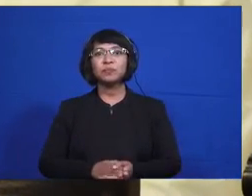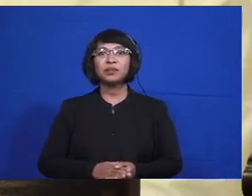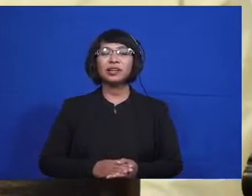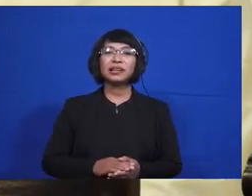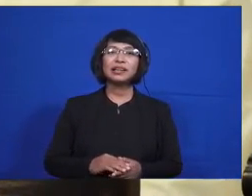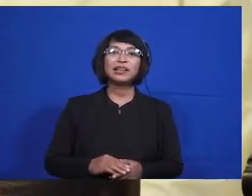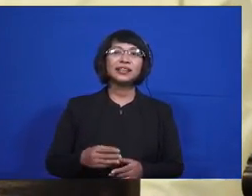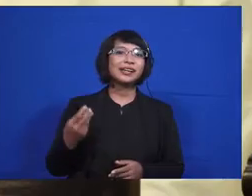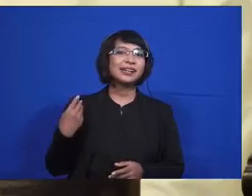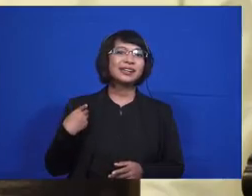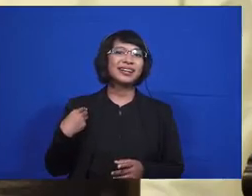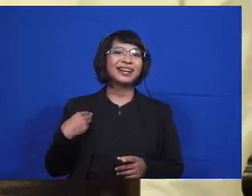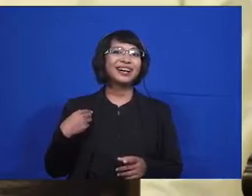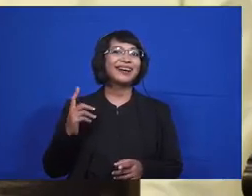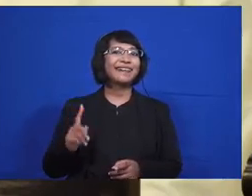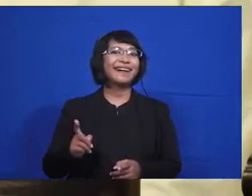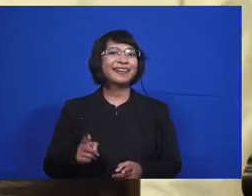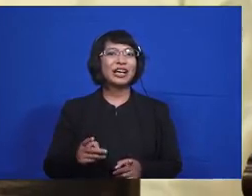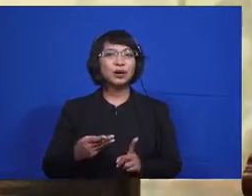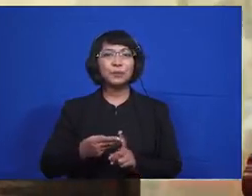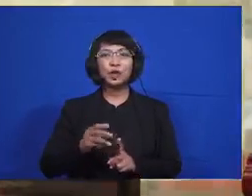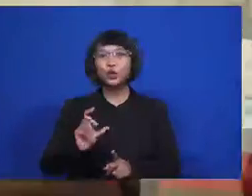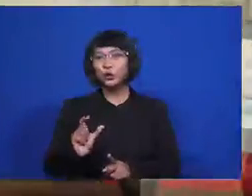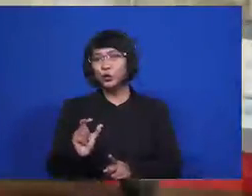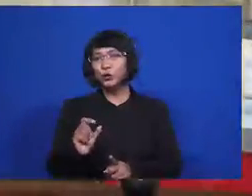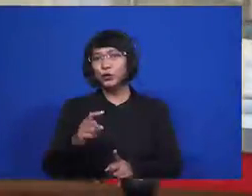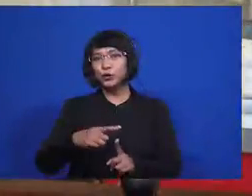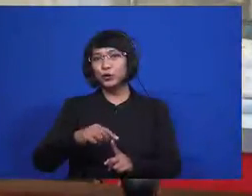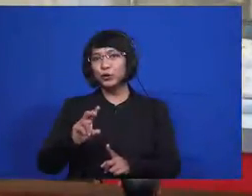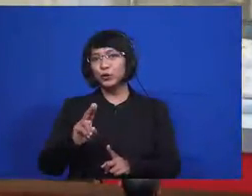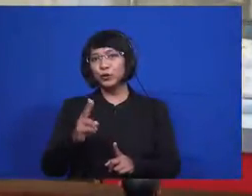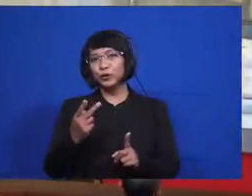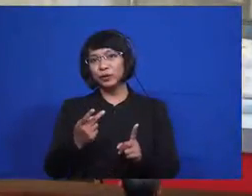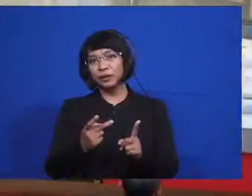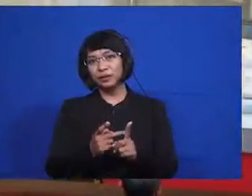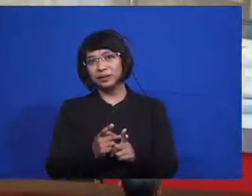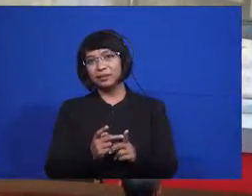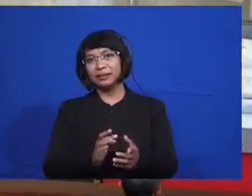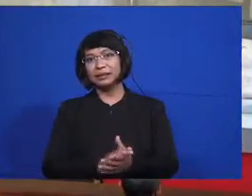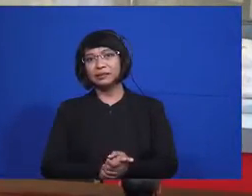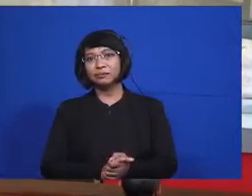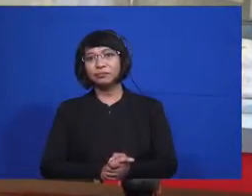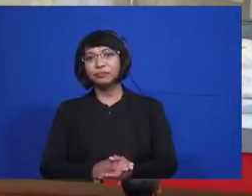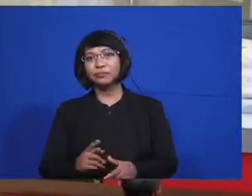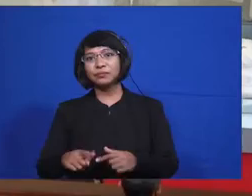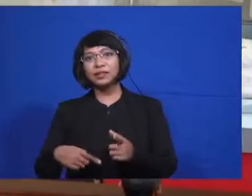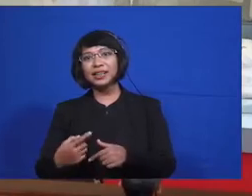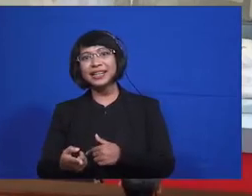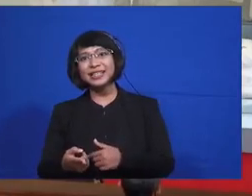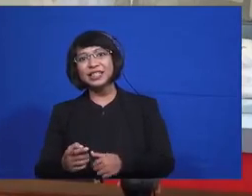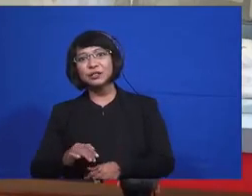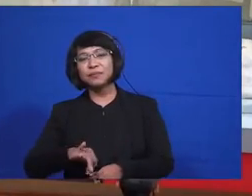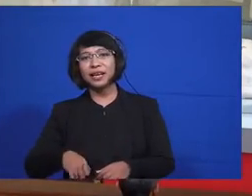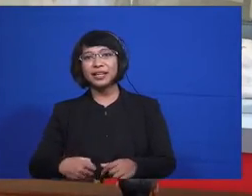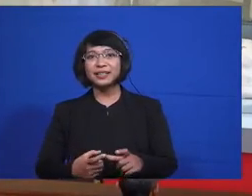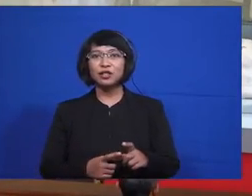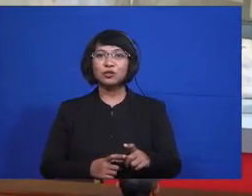kebutuhan adanya pendamping pembina para seminaris dan juga para novis.